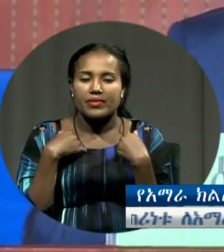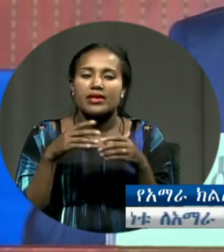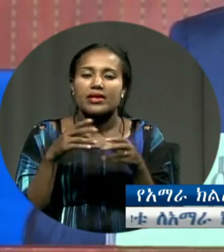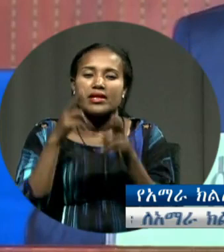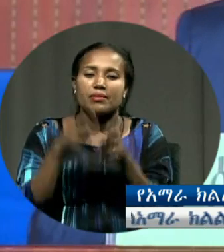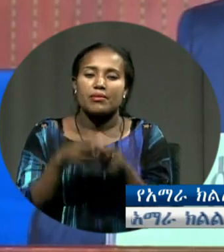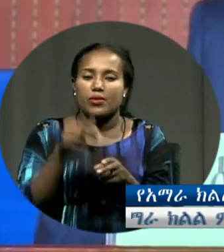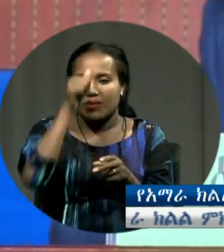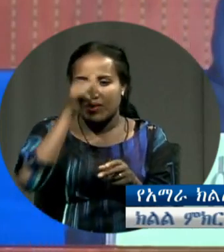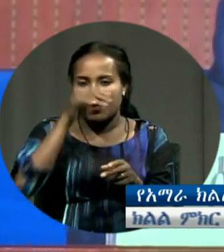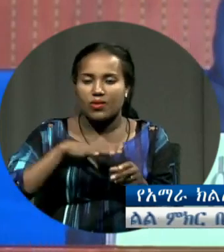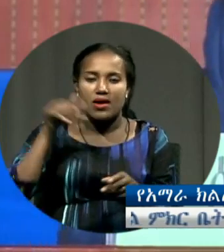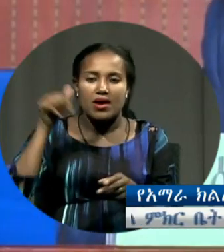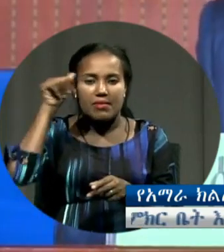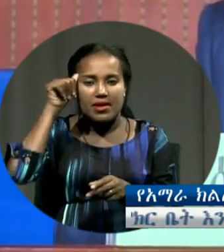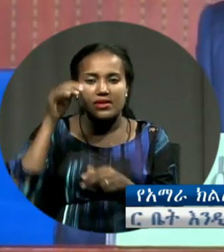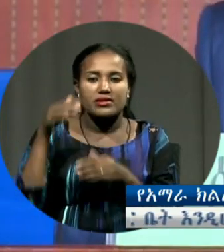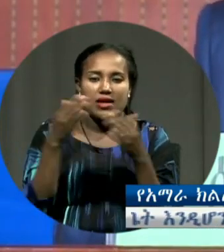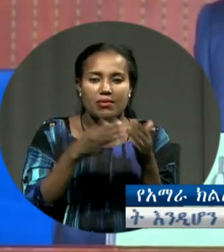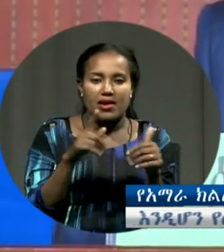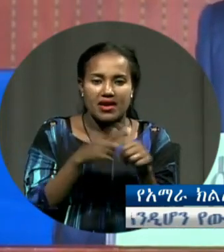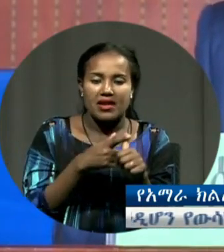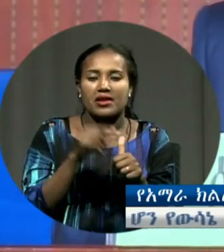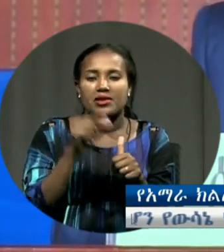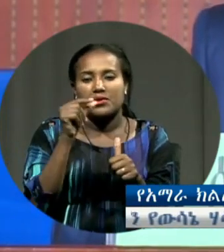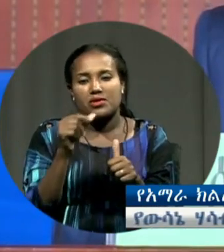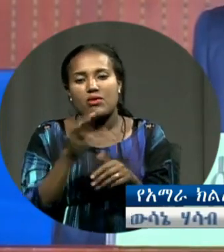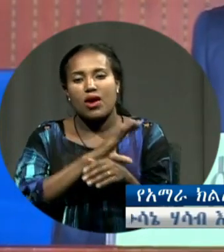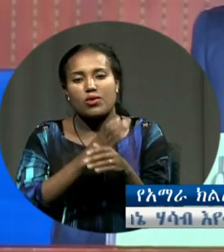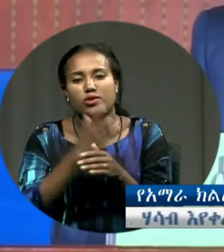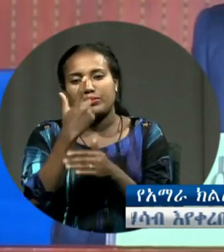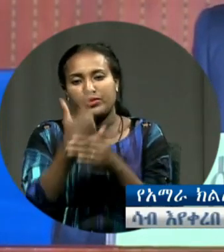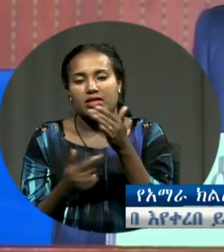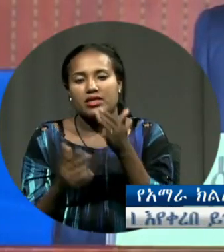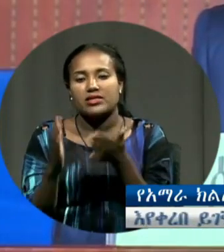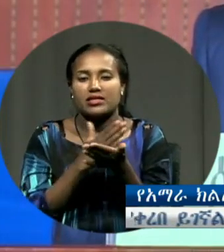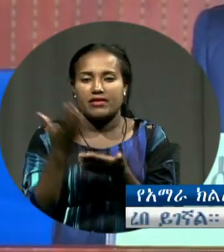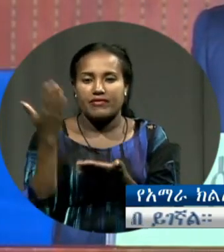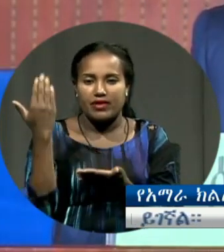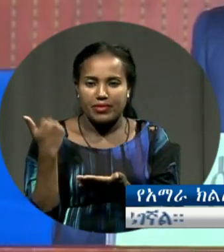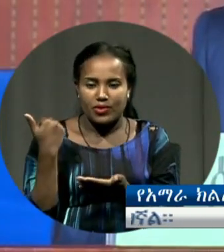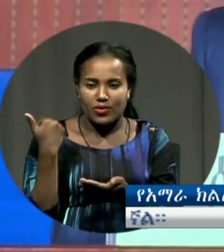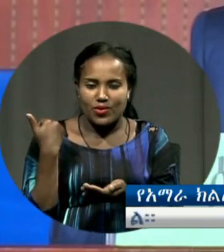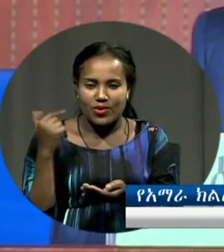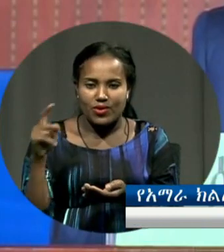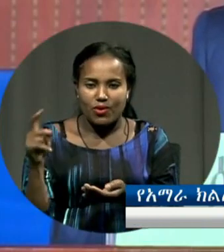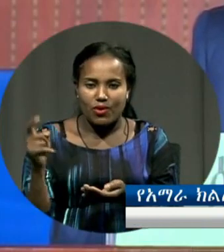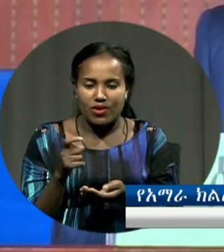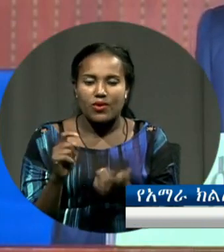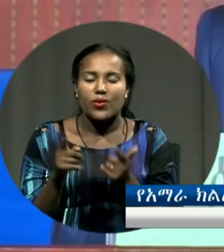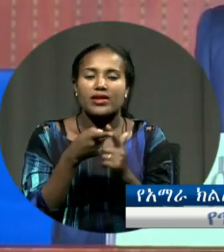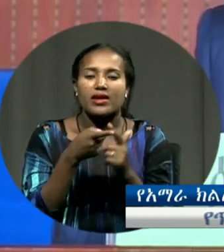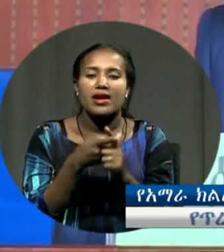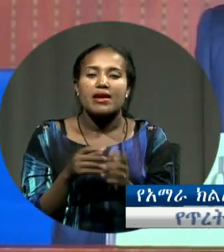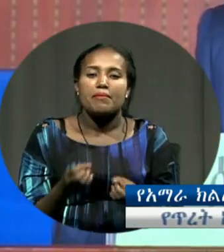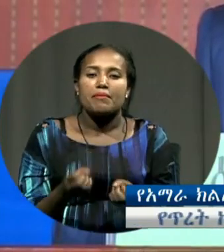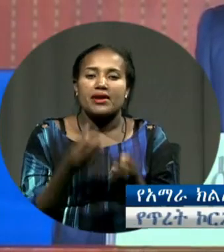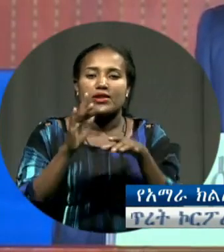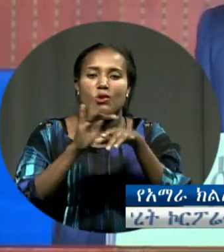የተከበሩ አቶ አማረ ሲያቀርቡ አንደኛ የተወሰኑ ኃይሎችን ብቻ ሲያሳትፍ የነበረ እንደሆነ፣ ሁለተኛ